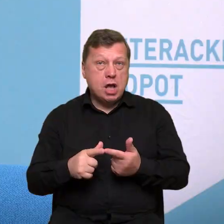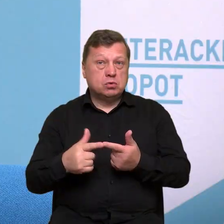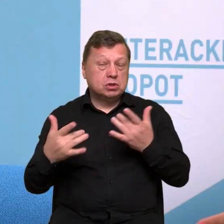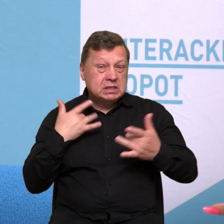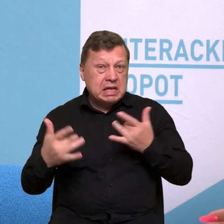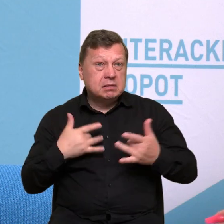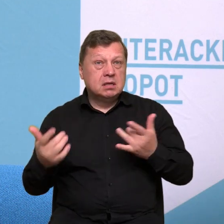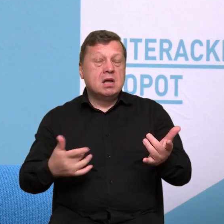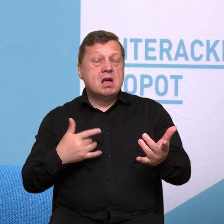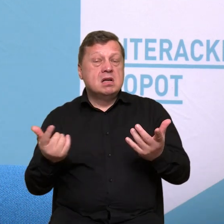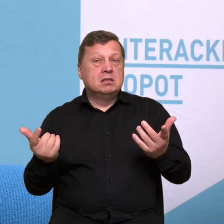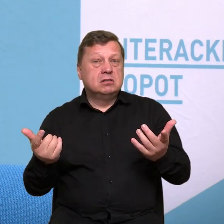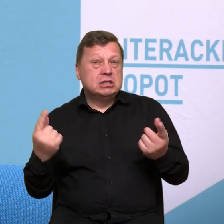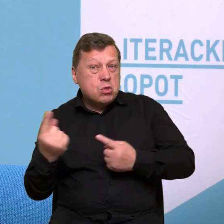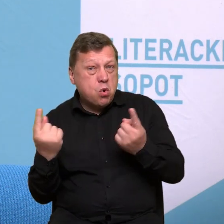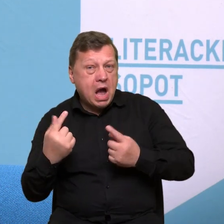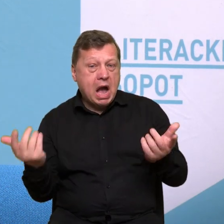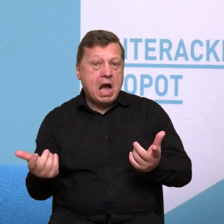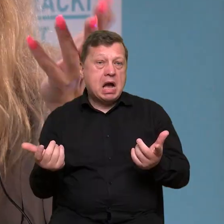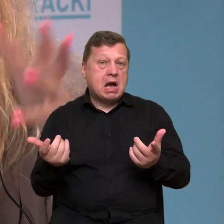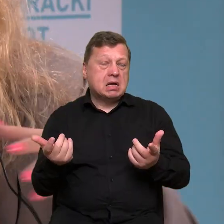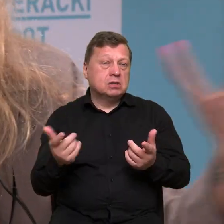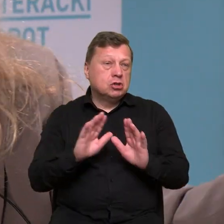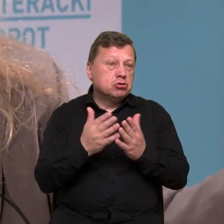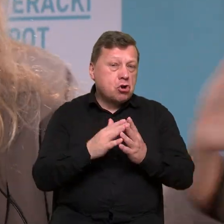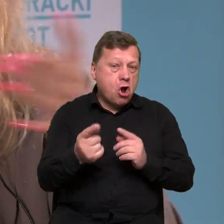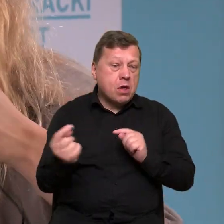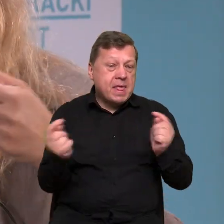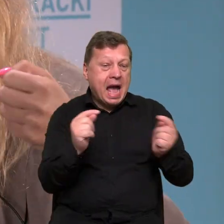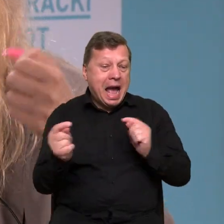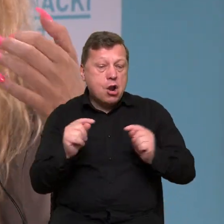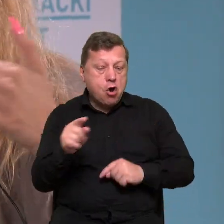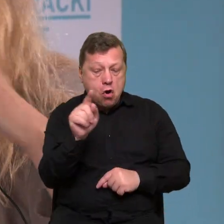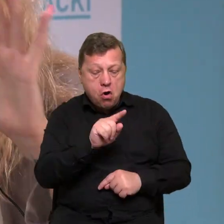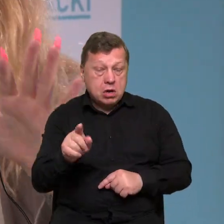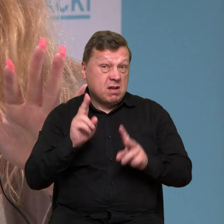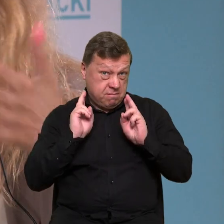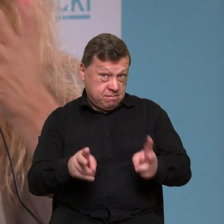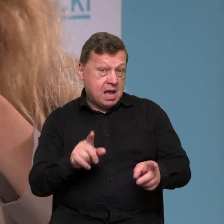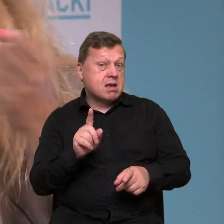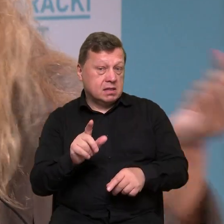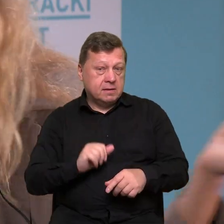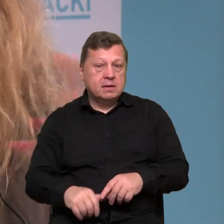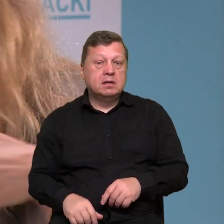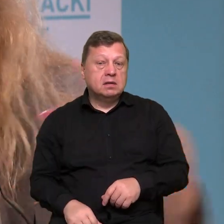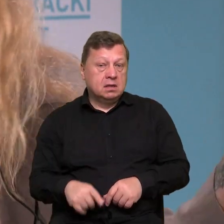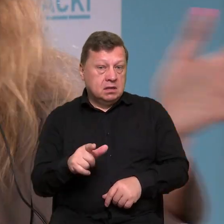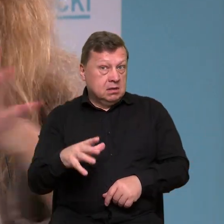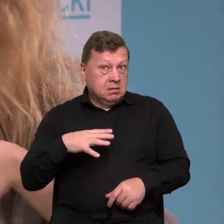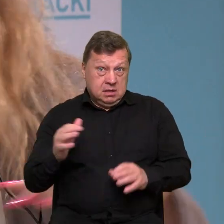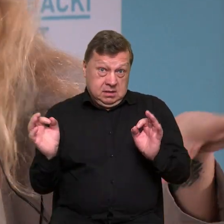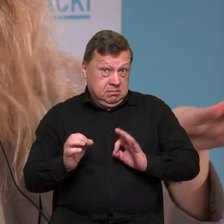przeżycia, sytuacje, niektóre dialogi z książki są rzeczywiste. Musiałam je tylko zapisać. To było